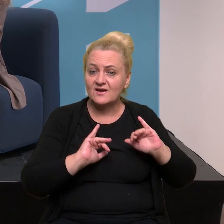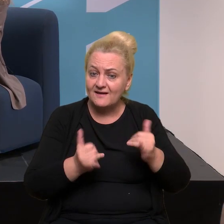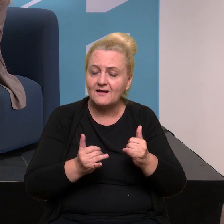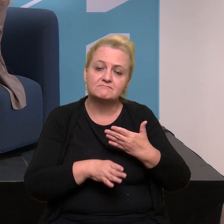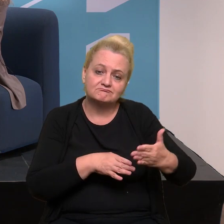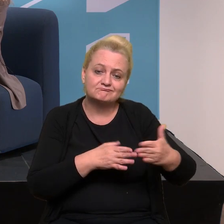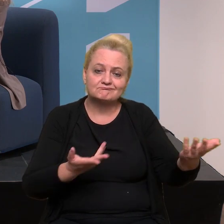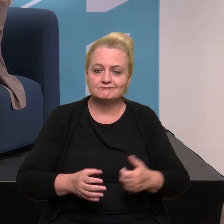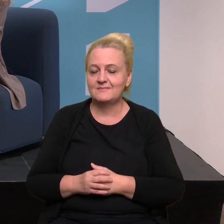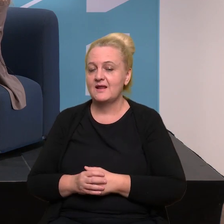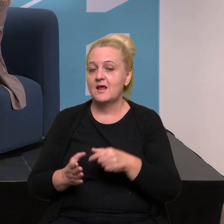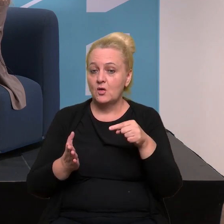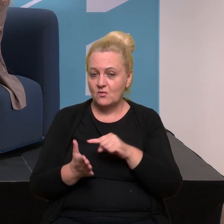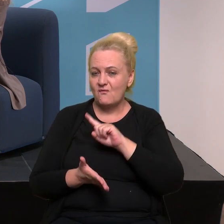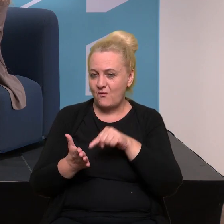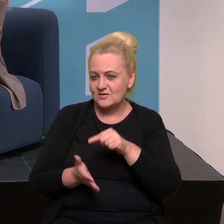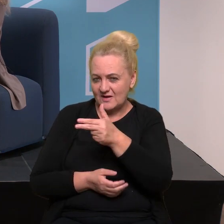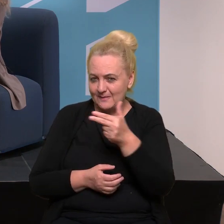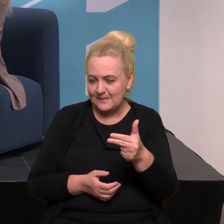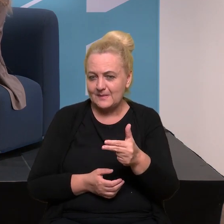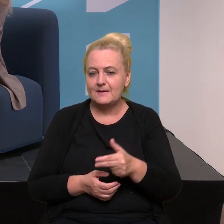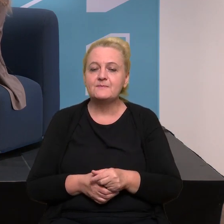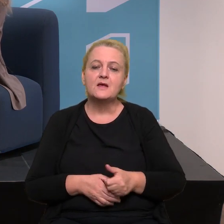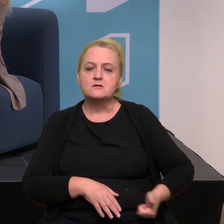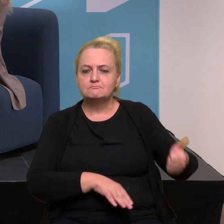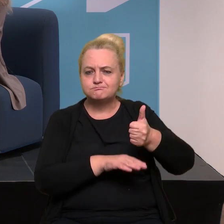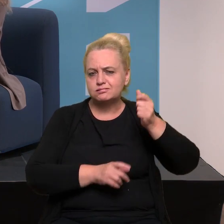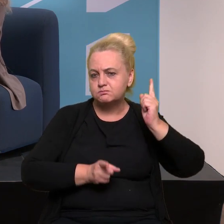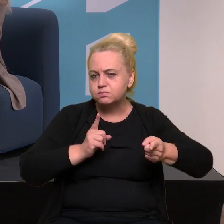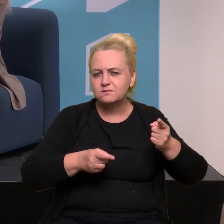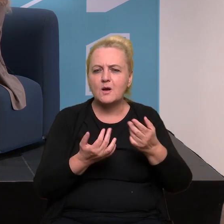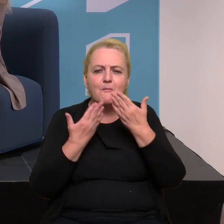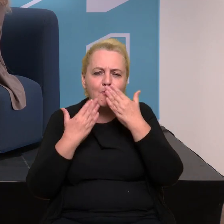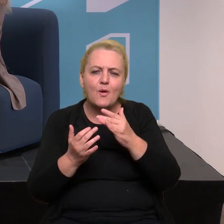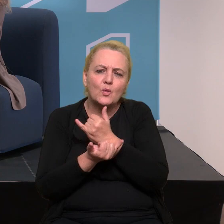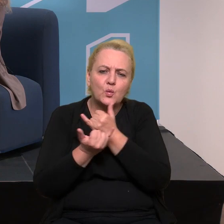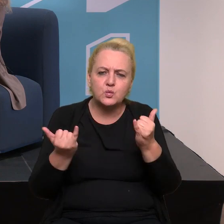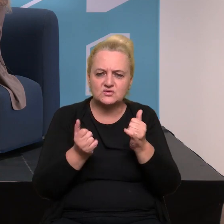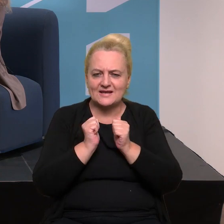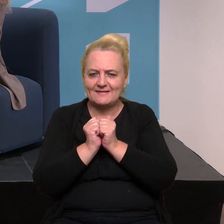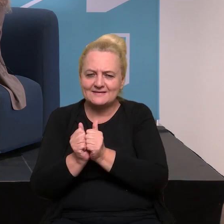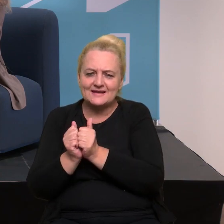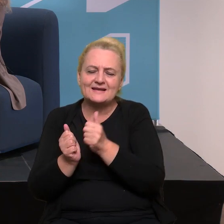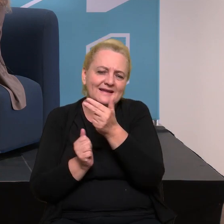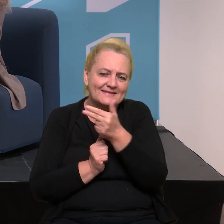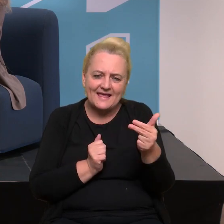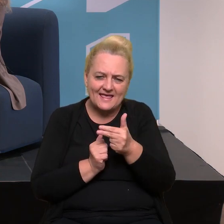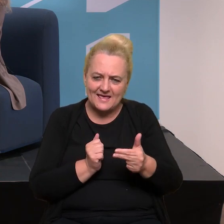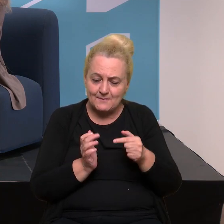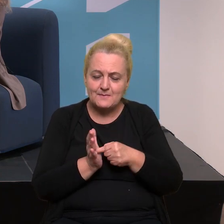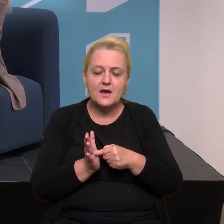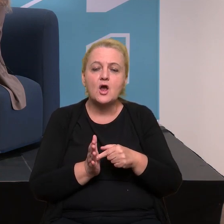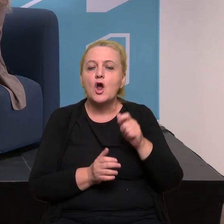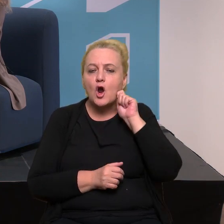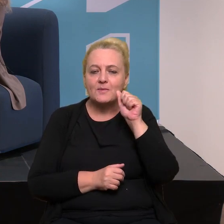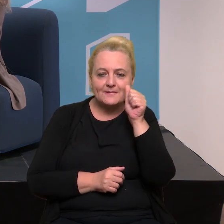dalej. Czy takie właśnie tematy jak patriarchat, jak ukazywanie różnych zagadnień kobiecego tabu,